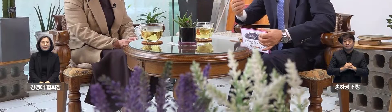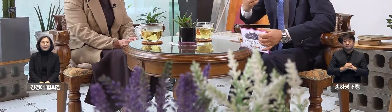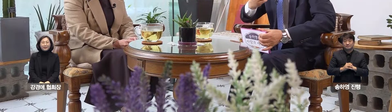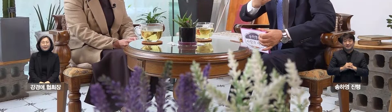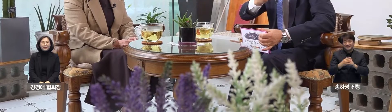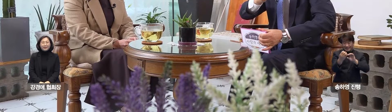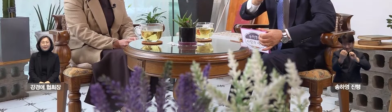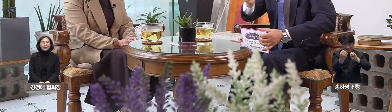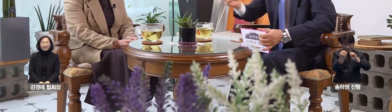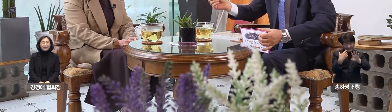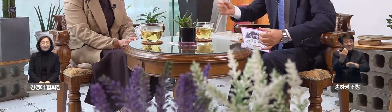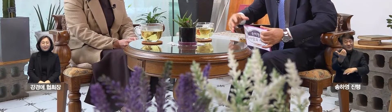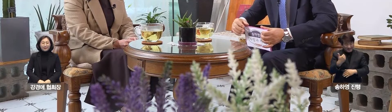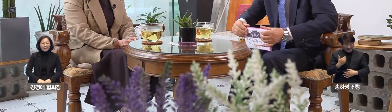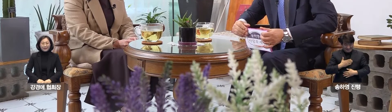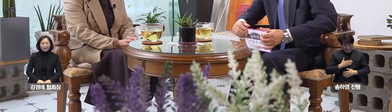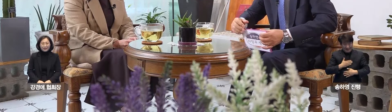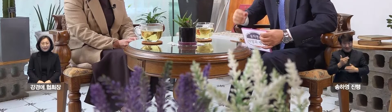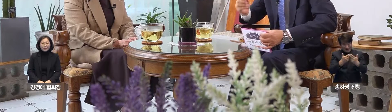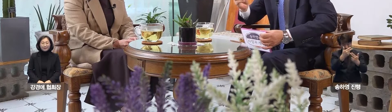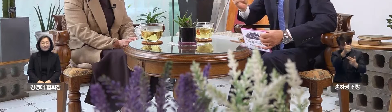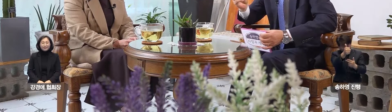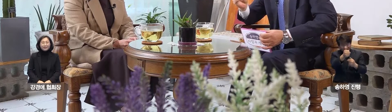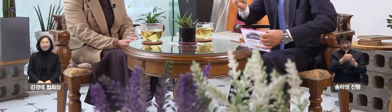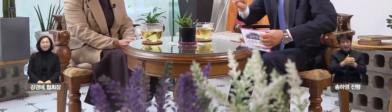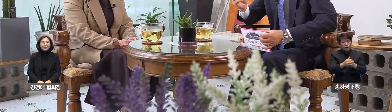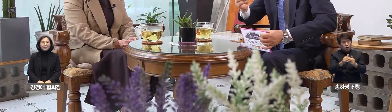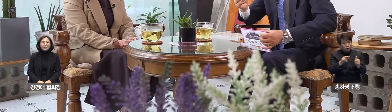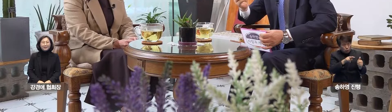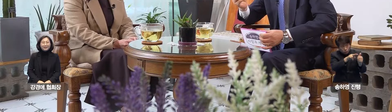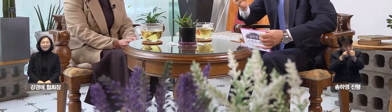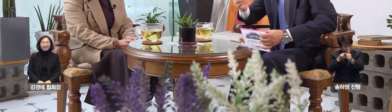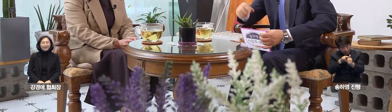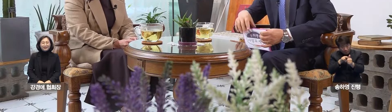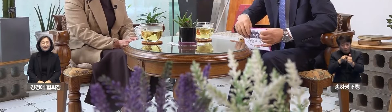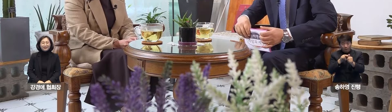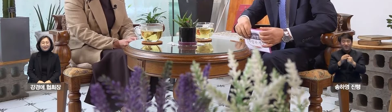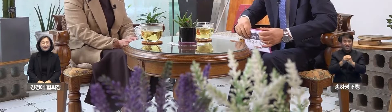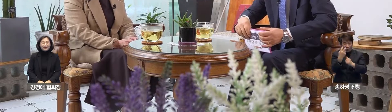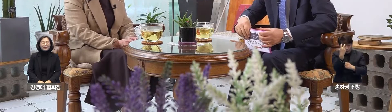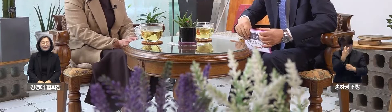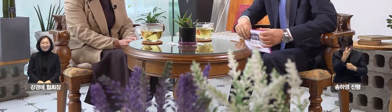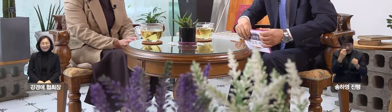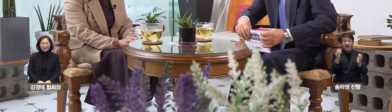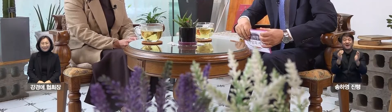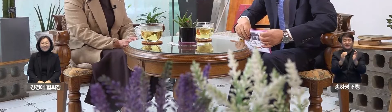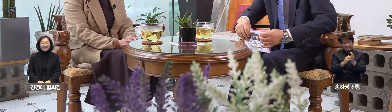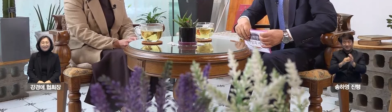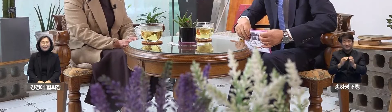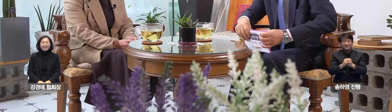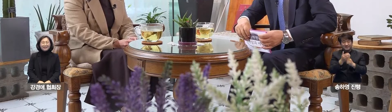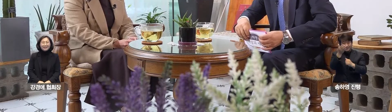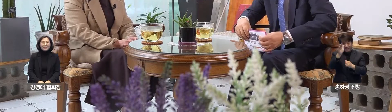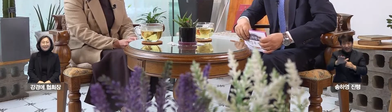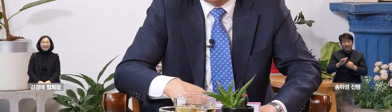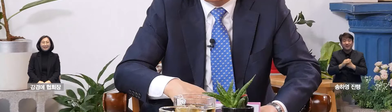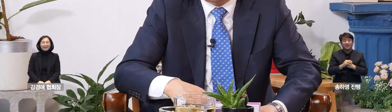대답을 하기 전에 제가 회장님한테 대한 정보 이런 걸 쭉 조사를 좀 해봤어요. 네. 네.